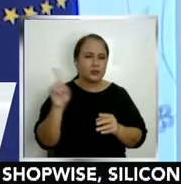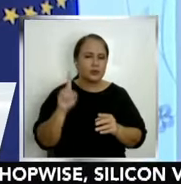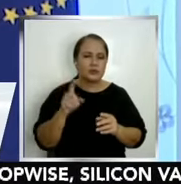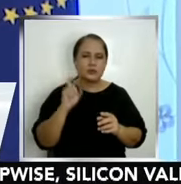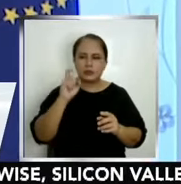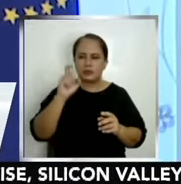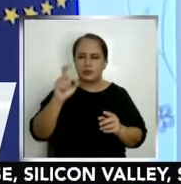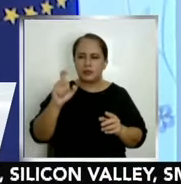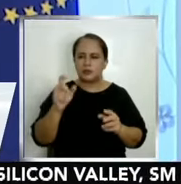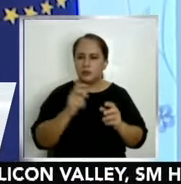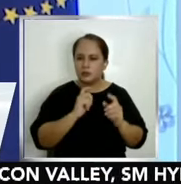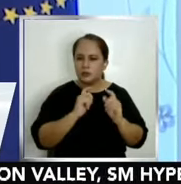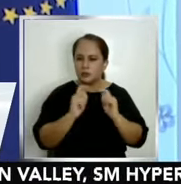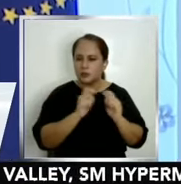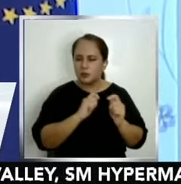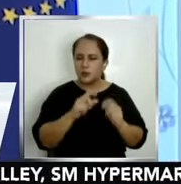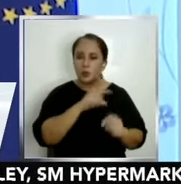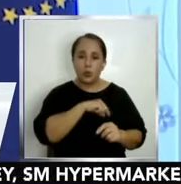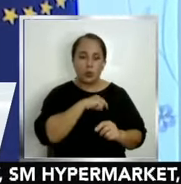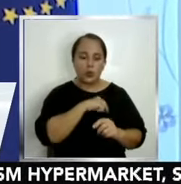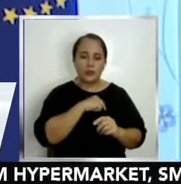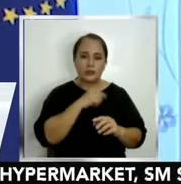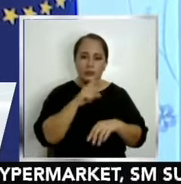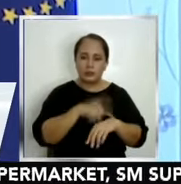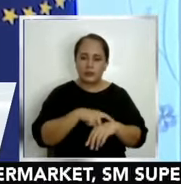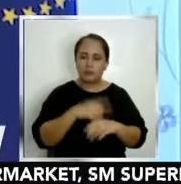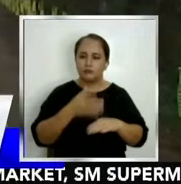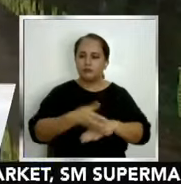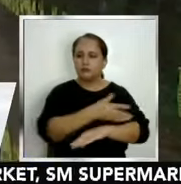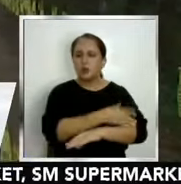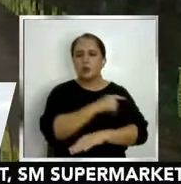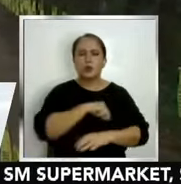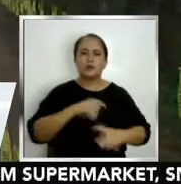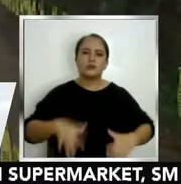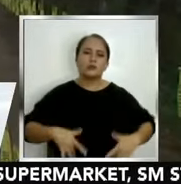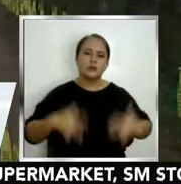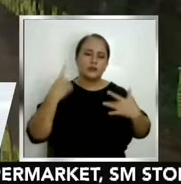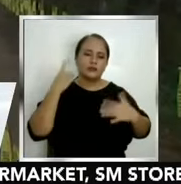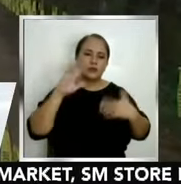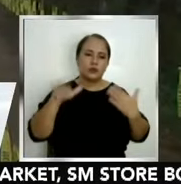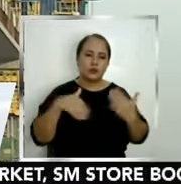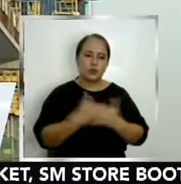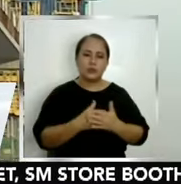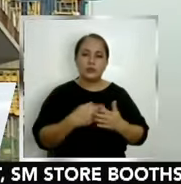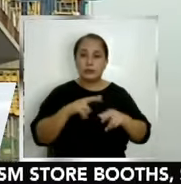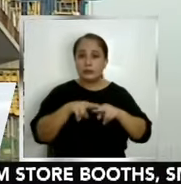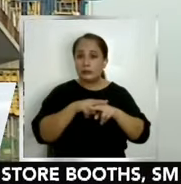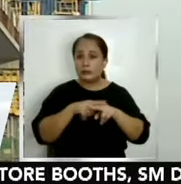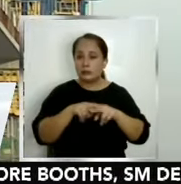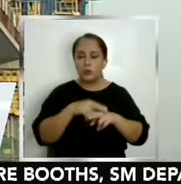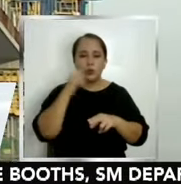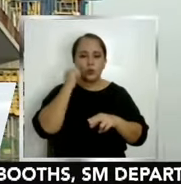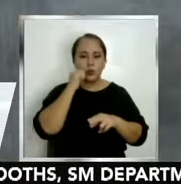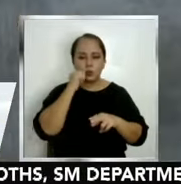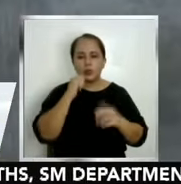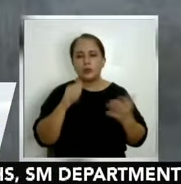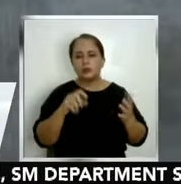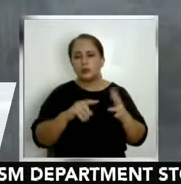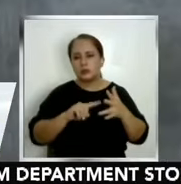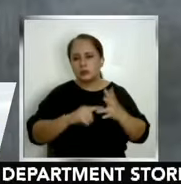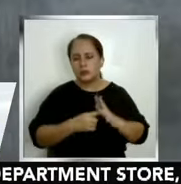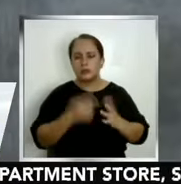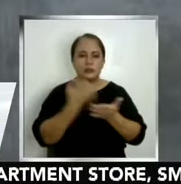more quality time, and improved quality of life for all. The railway will also spur economic activities in